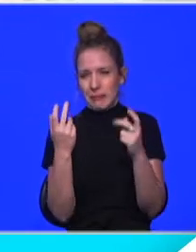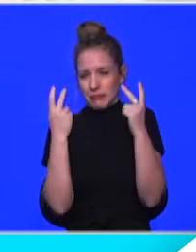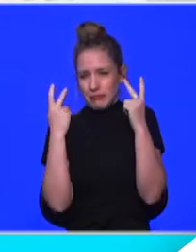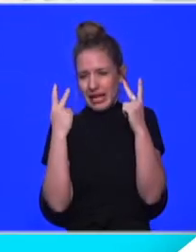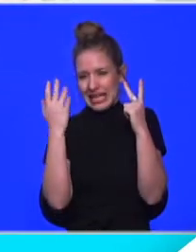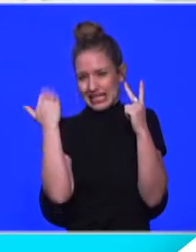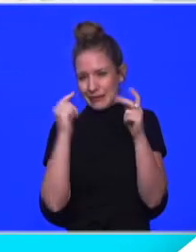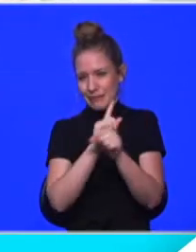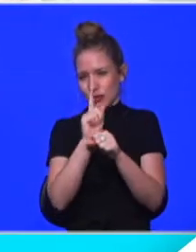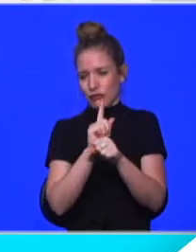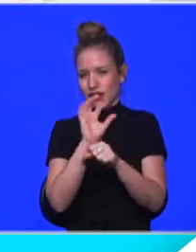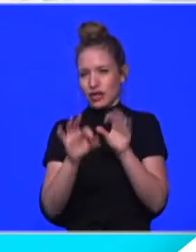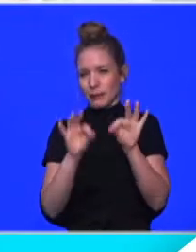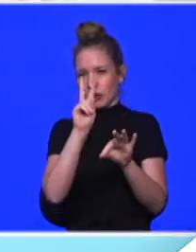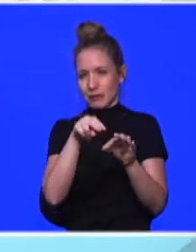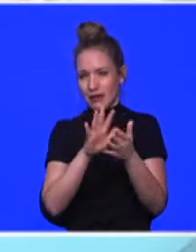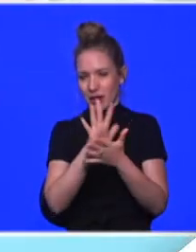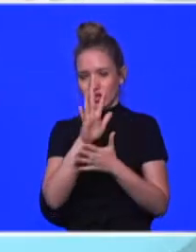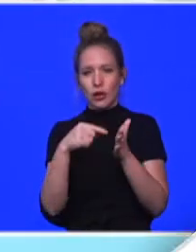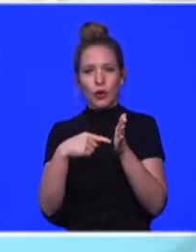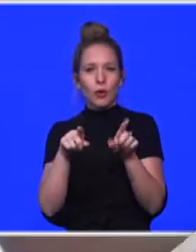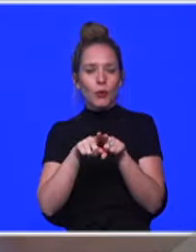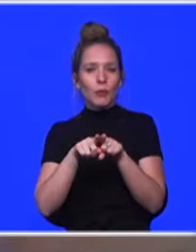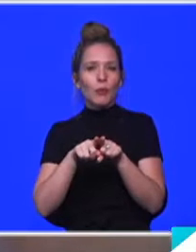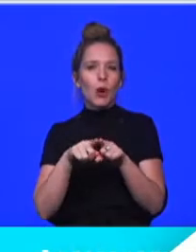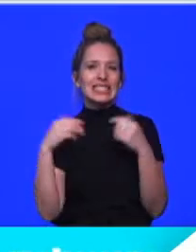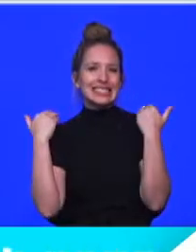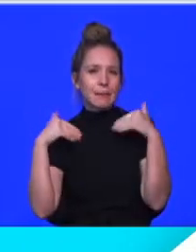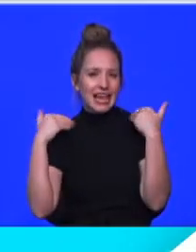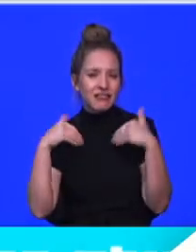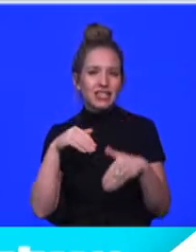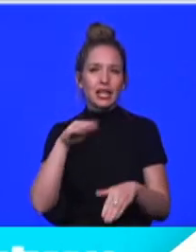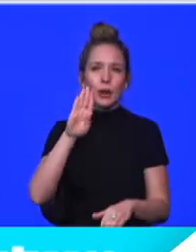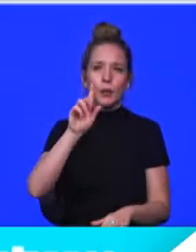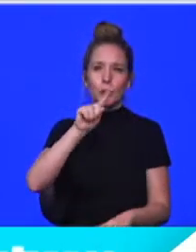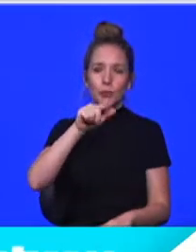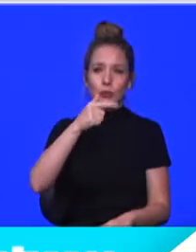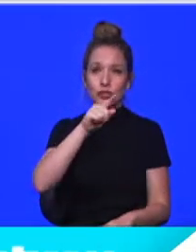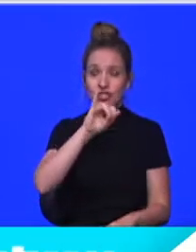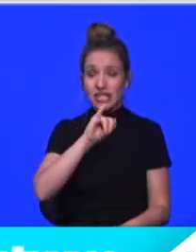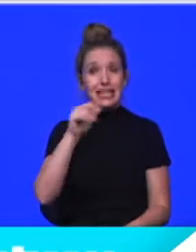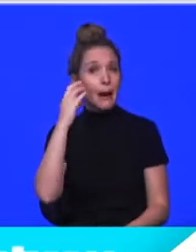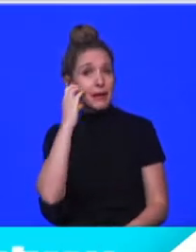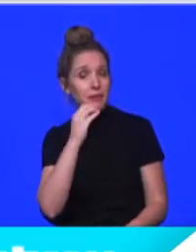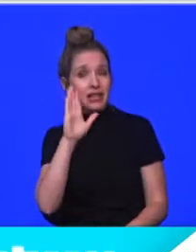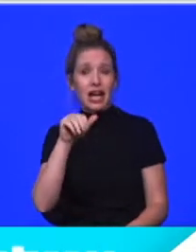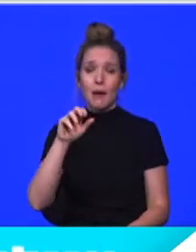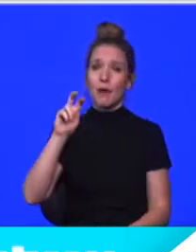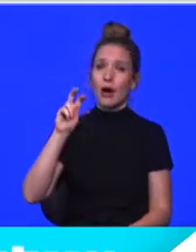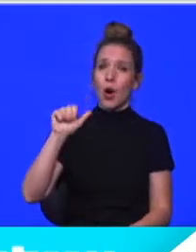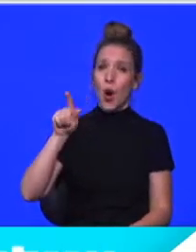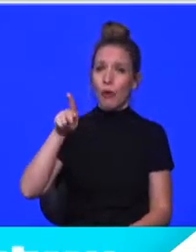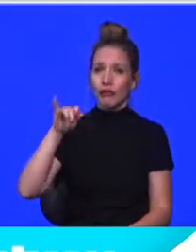של 2015, אם אנחנו מדברים על בוז'י הרצוג, אם אנחנו מדברים על ציפי לבני, ליברמן הוזכר היום בבית המשפט, אופיר אקוניס,